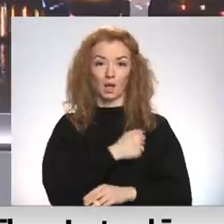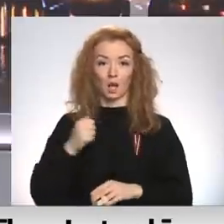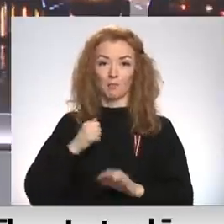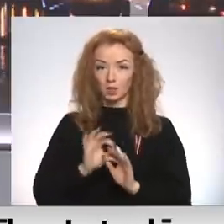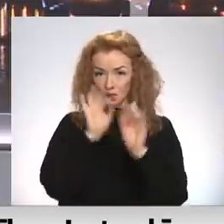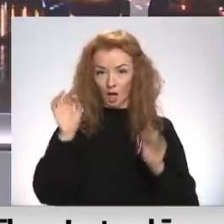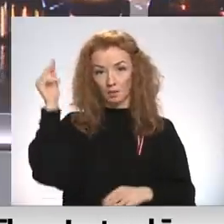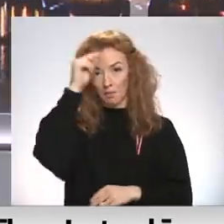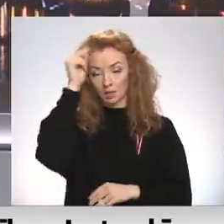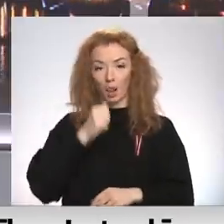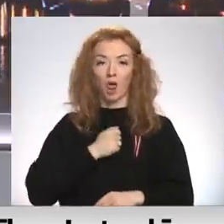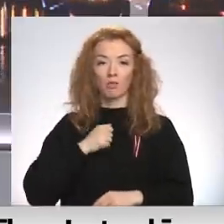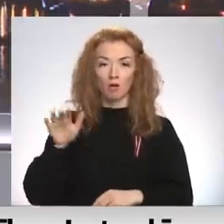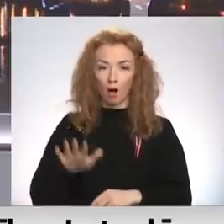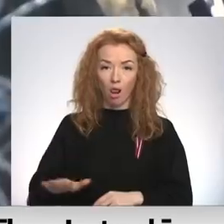sākt mācības Latgalē.